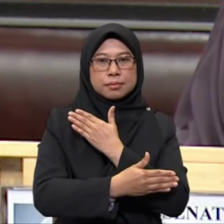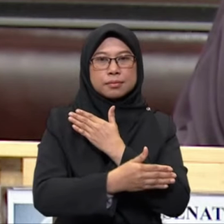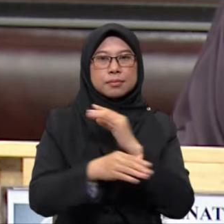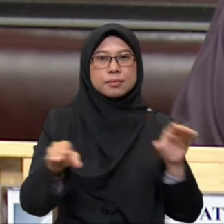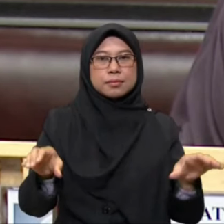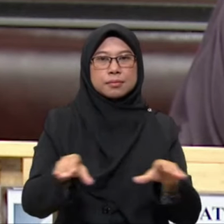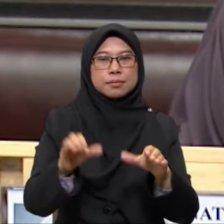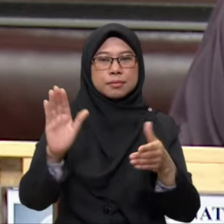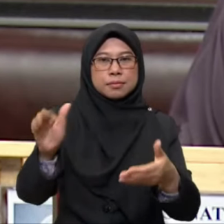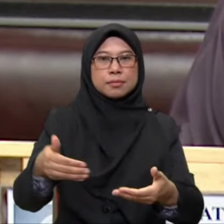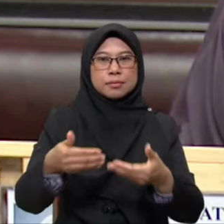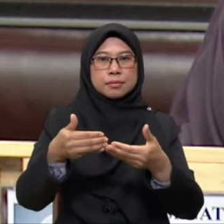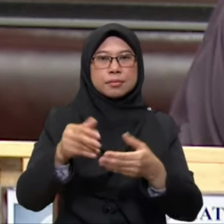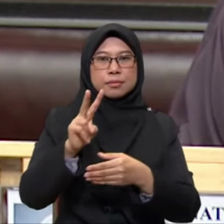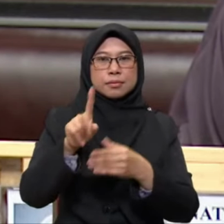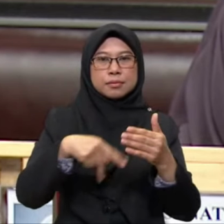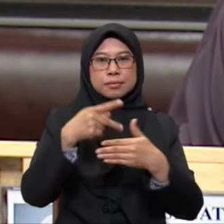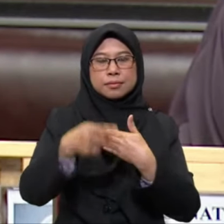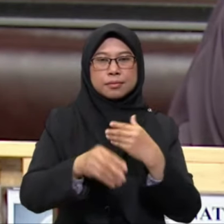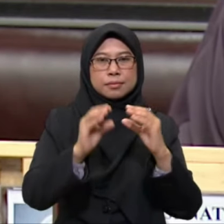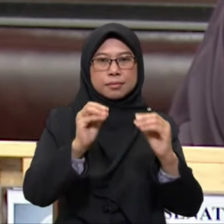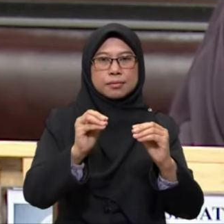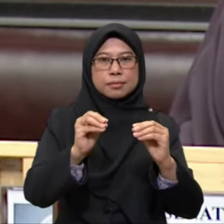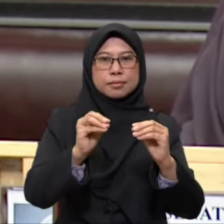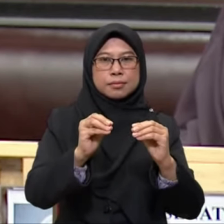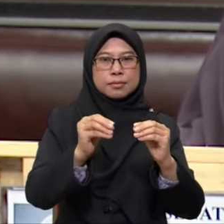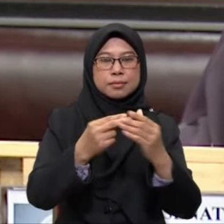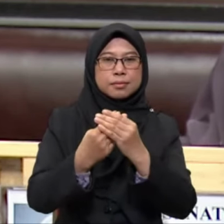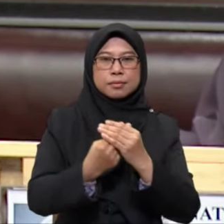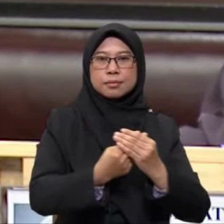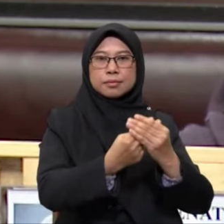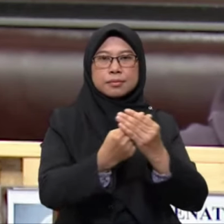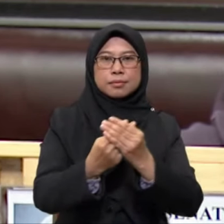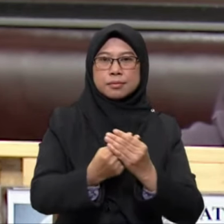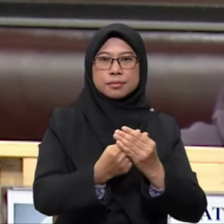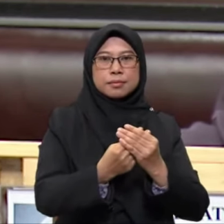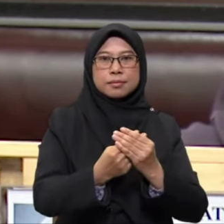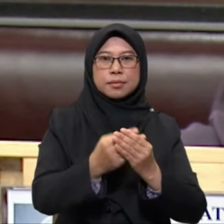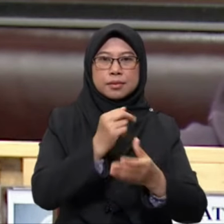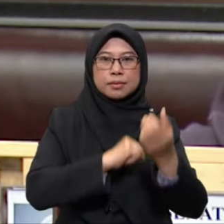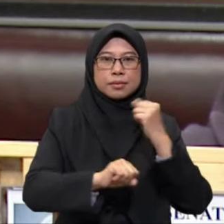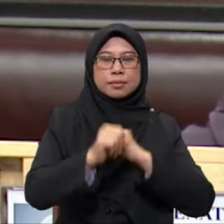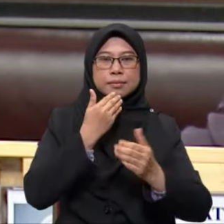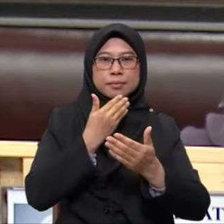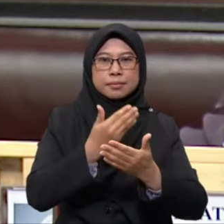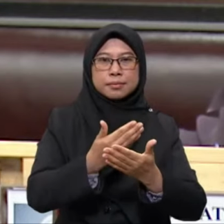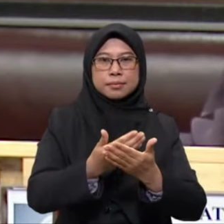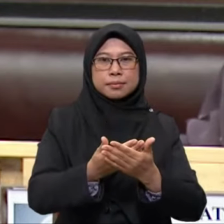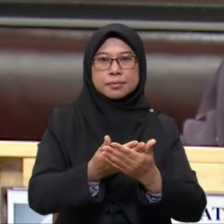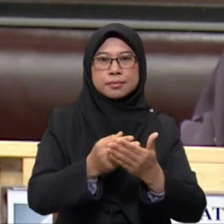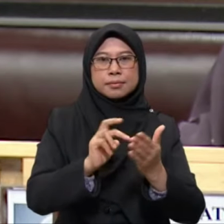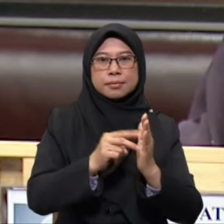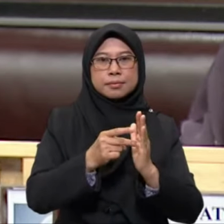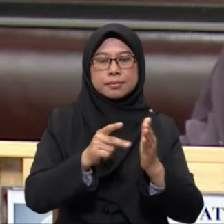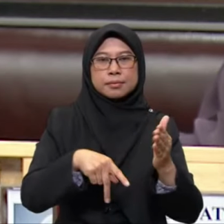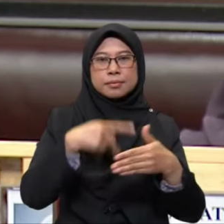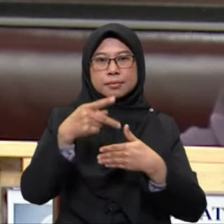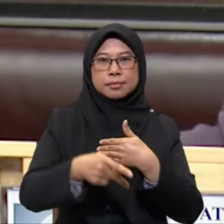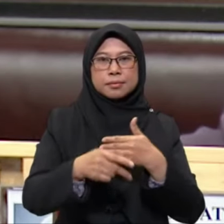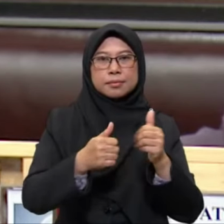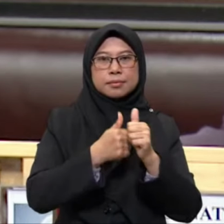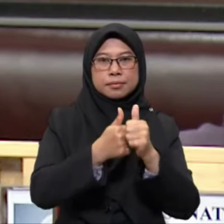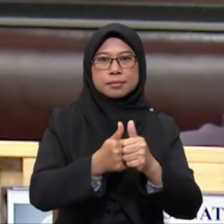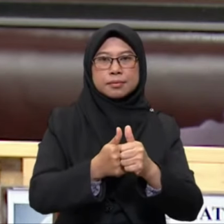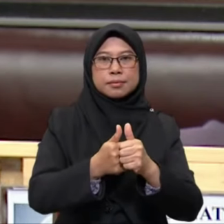diperkenalkan. Dua, program pengajaran elemen perpaduan dan nilai-nilai murni, di mana program yang